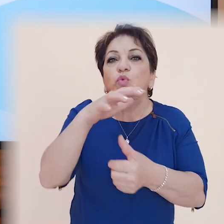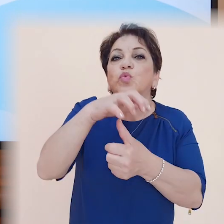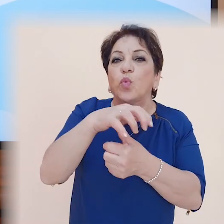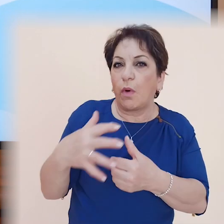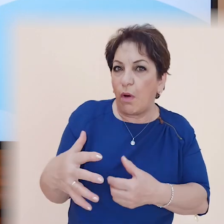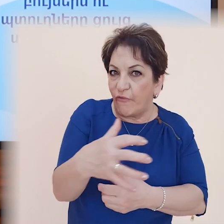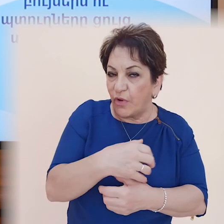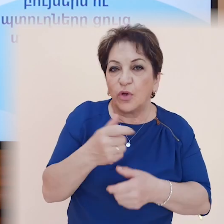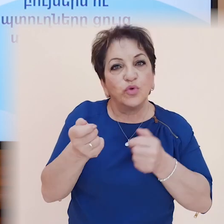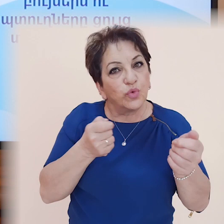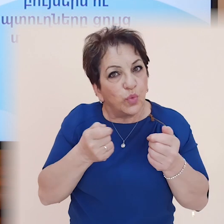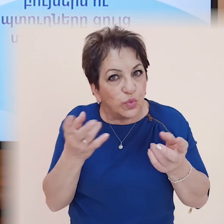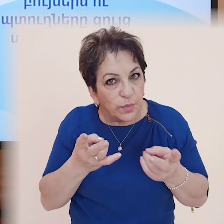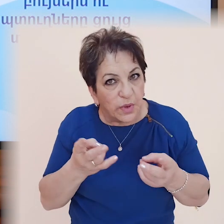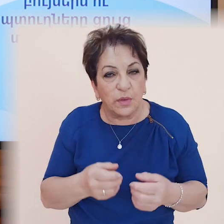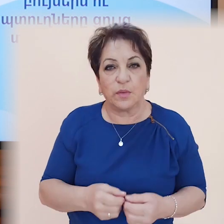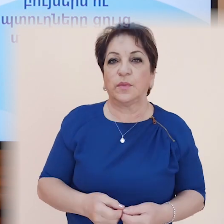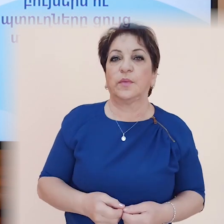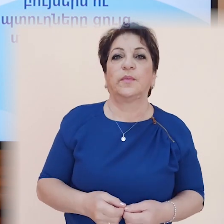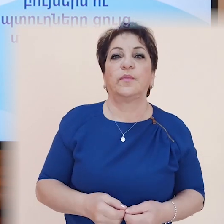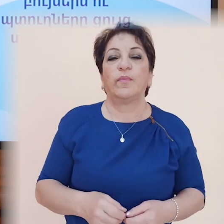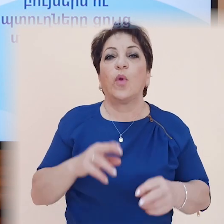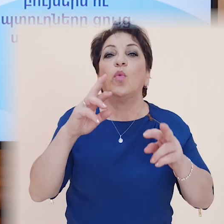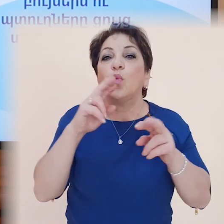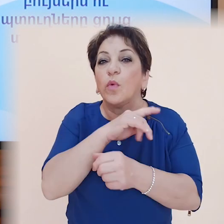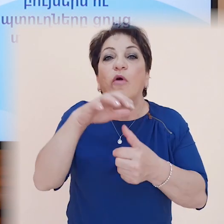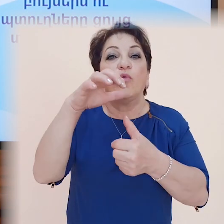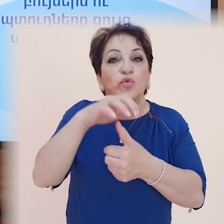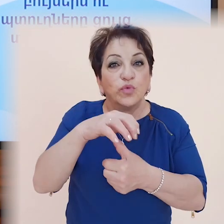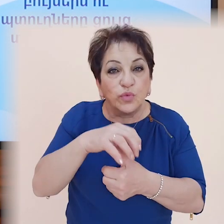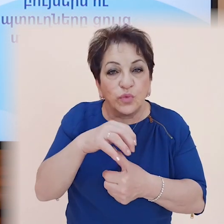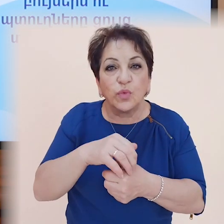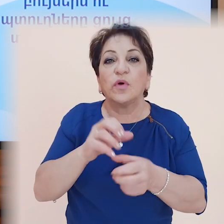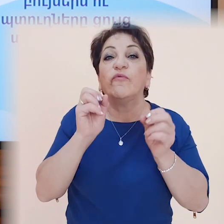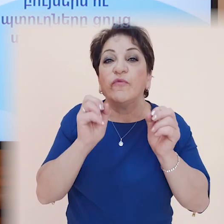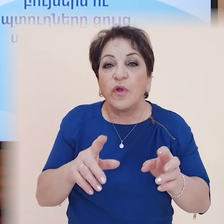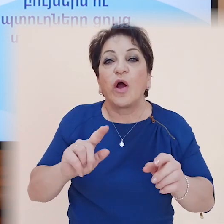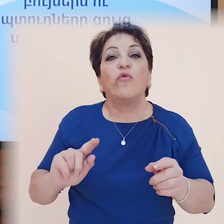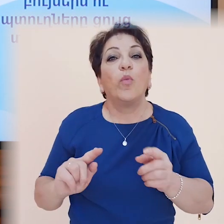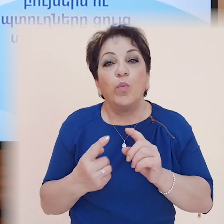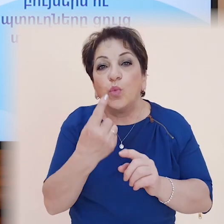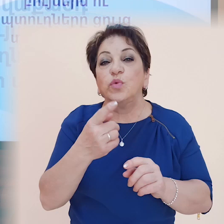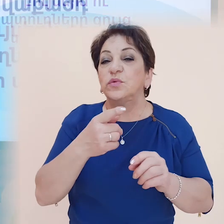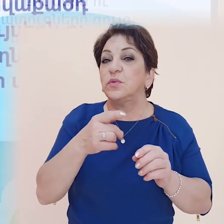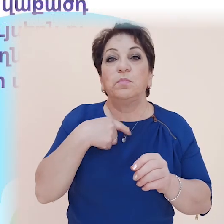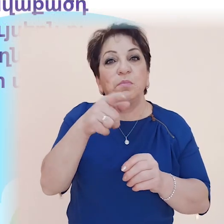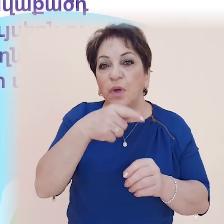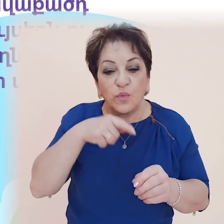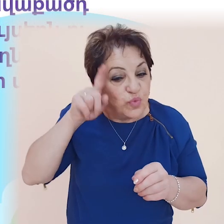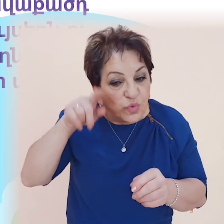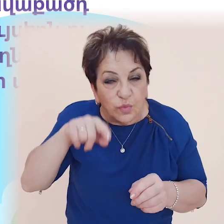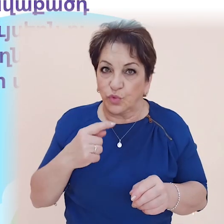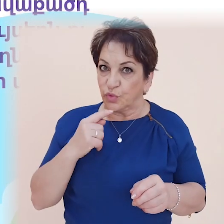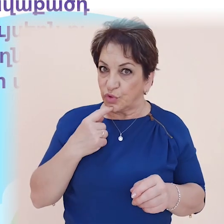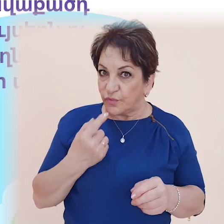հավակելը։ թունավոր սնկերն ու վտանգավոր բույսերը դժվար է ճանաչել